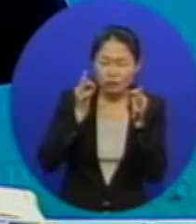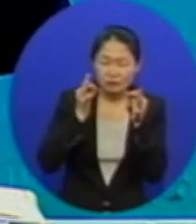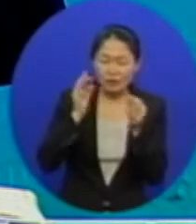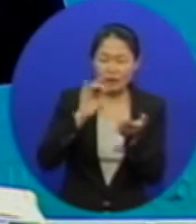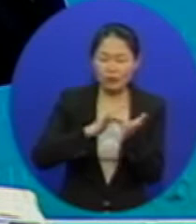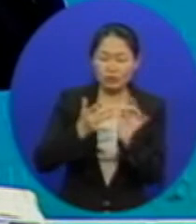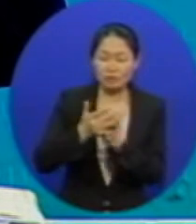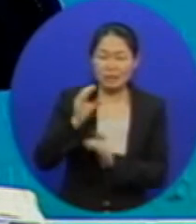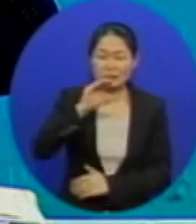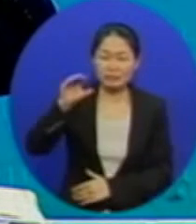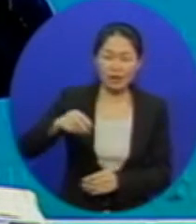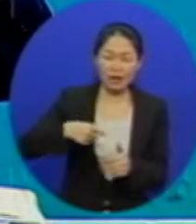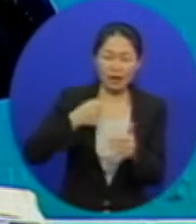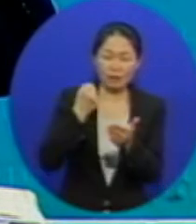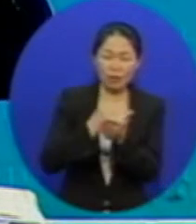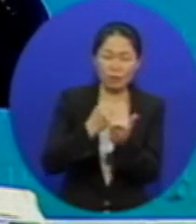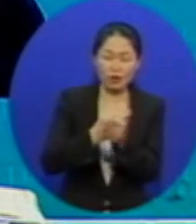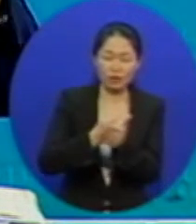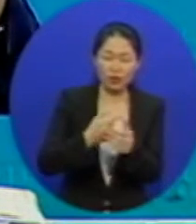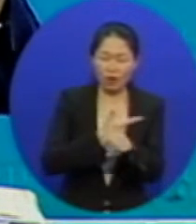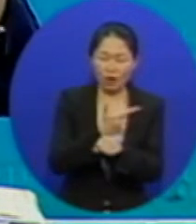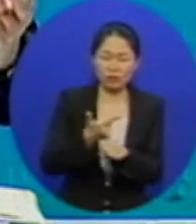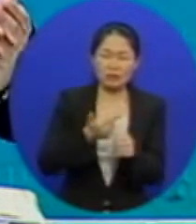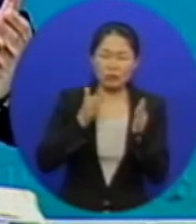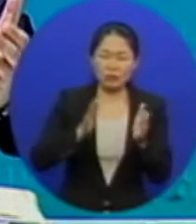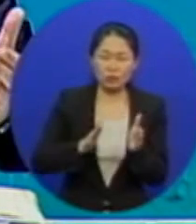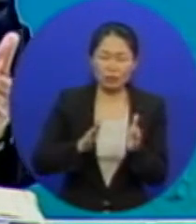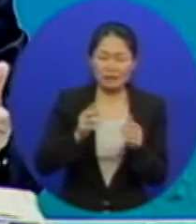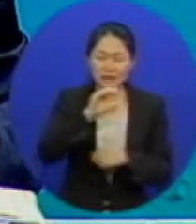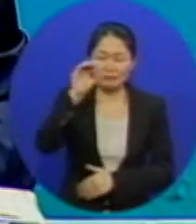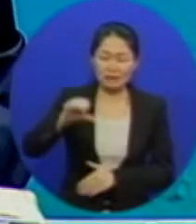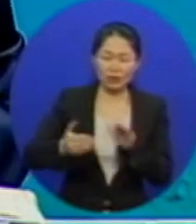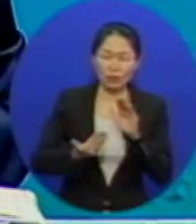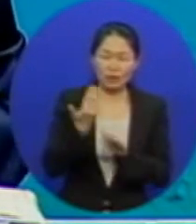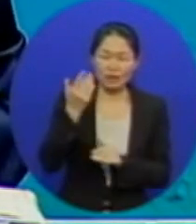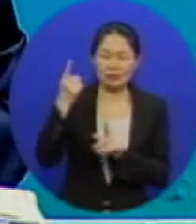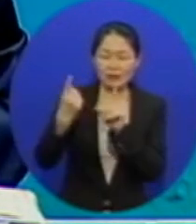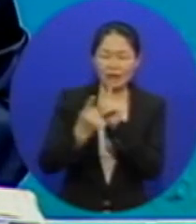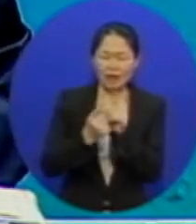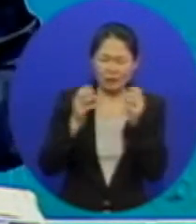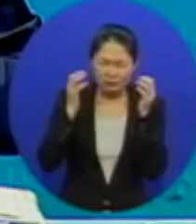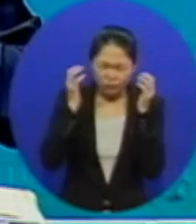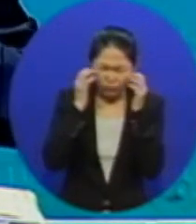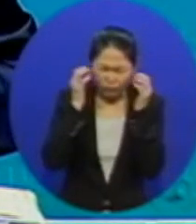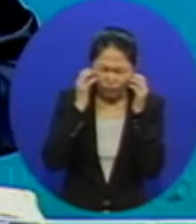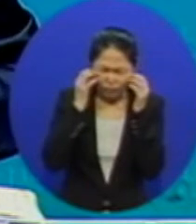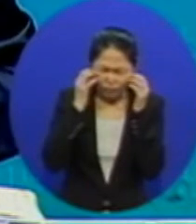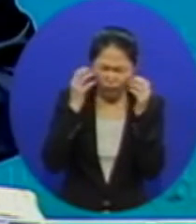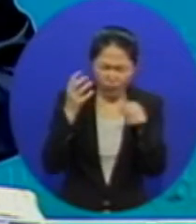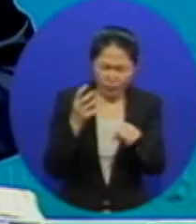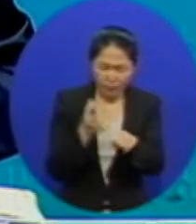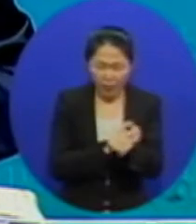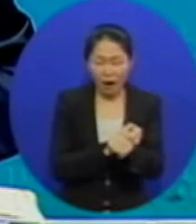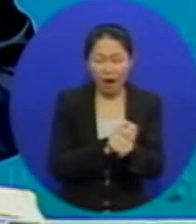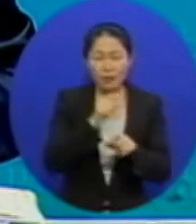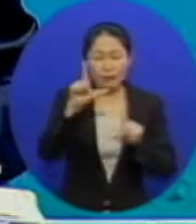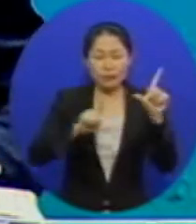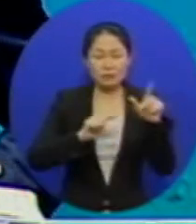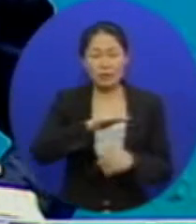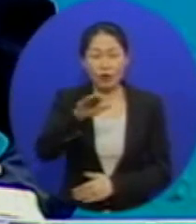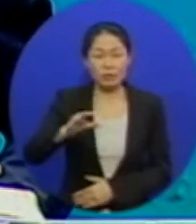그리고 6시간 동안 십자가에서 당하신 엄청난 고통을 겪으신 은 것을 여러분이 실제로 본다면